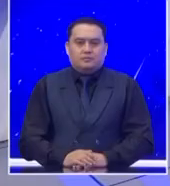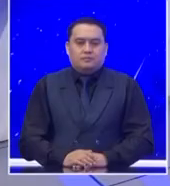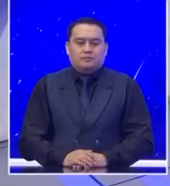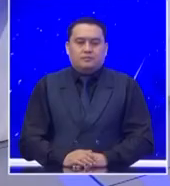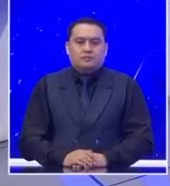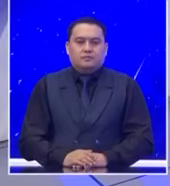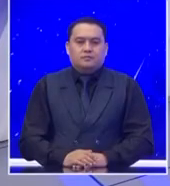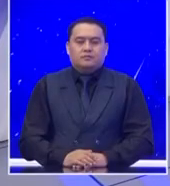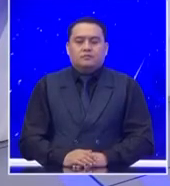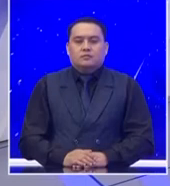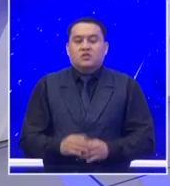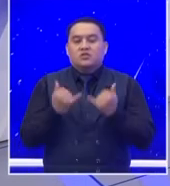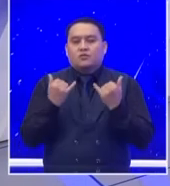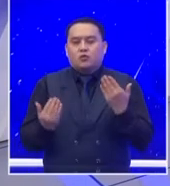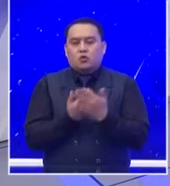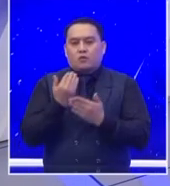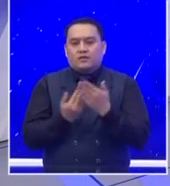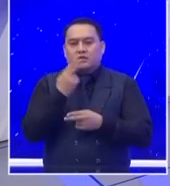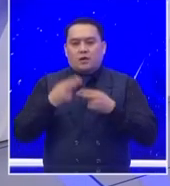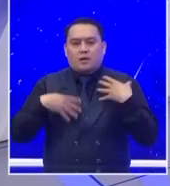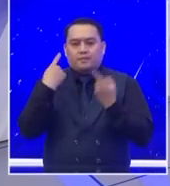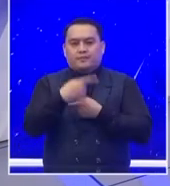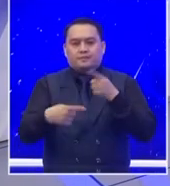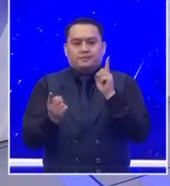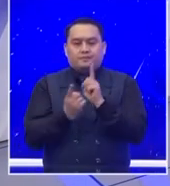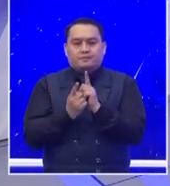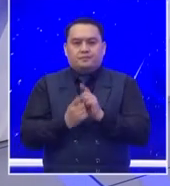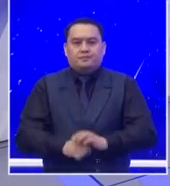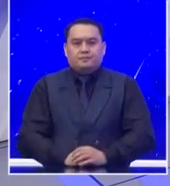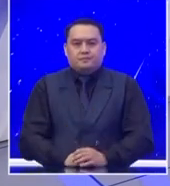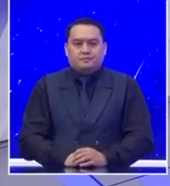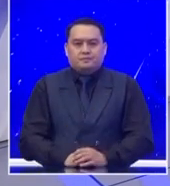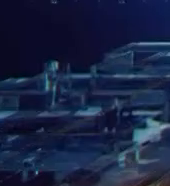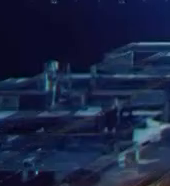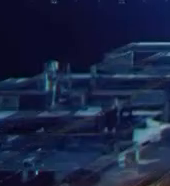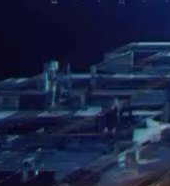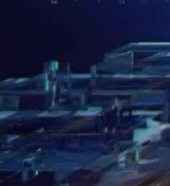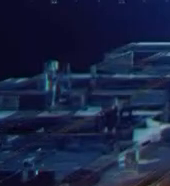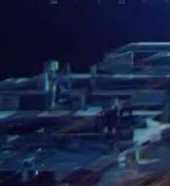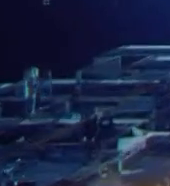У меня на этом все. Спасибо за внимание. До свидания.